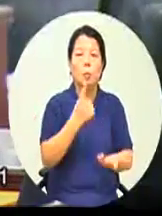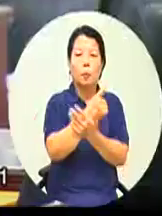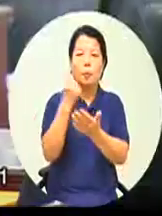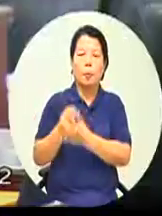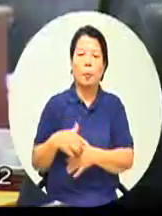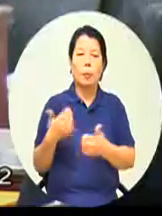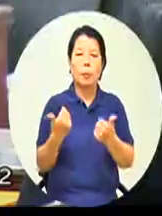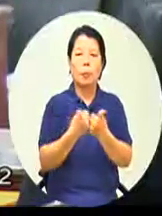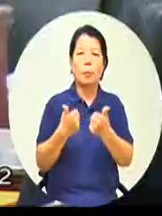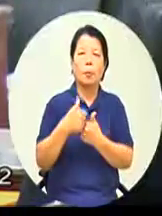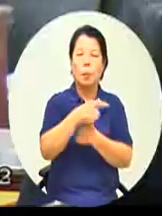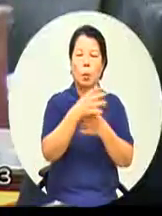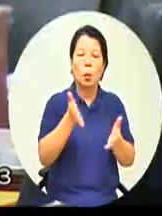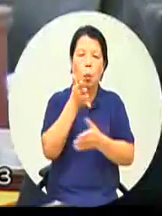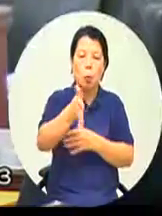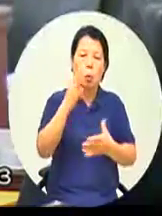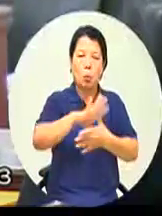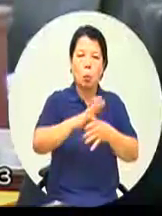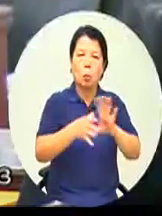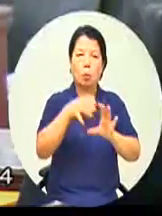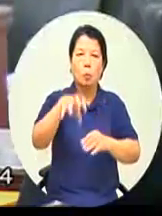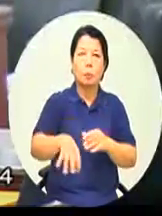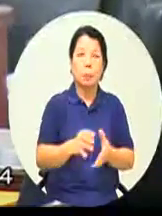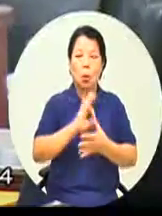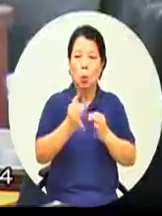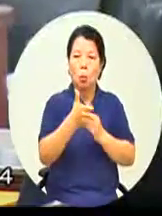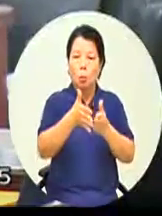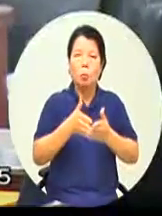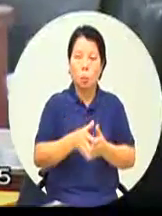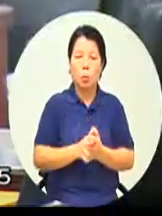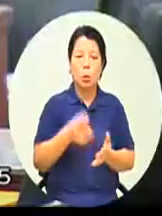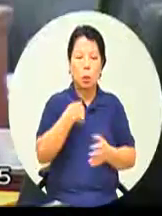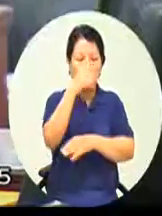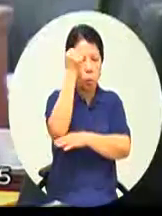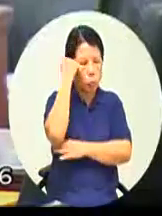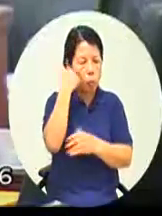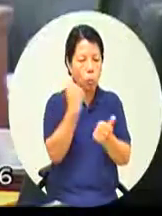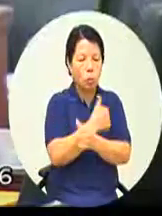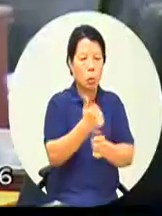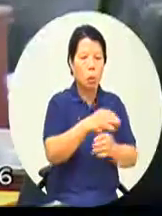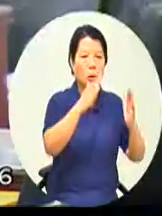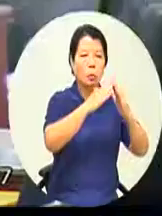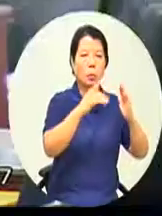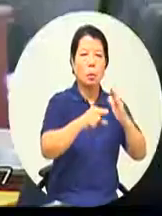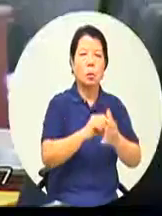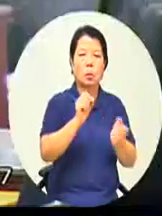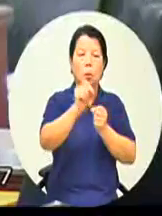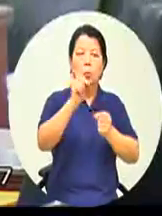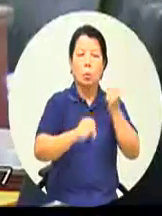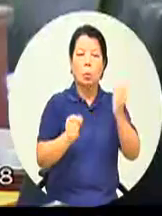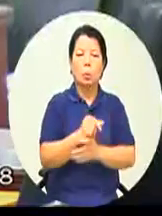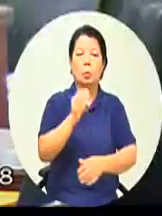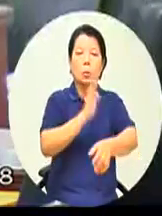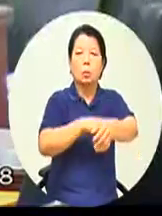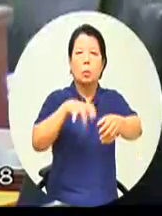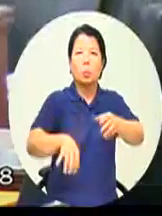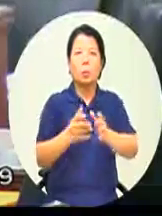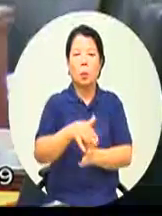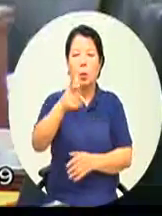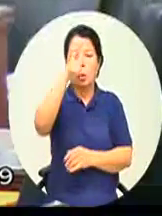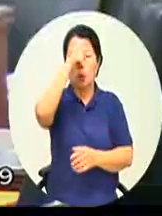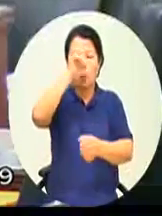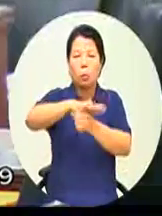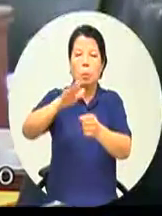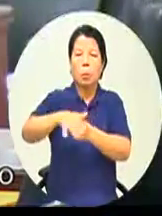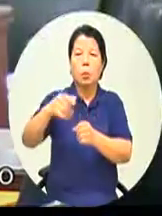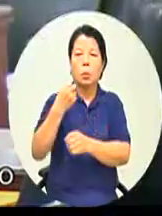都一直问我们文化局，为什么我们以住代户的计划永远都只有左营黄埔新村，难道